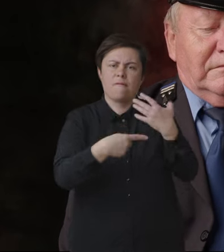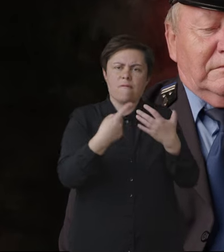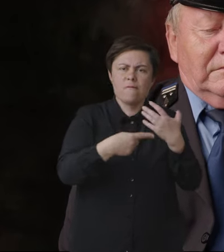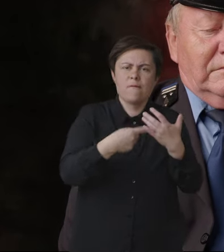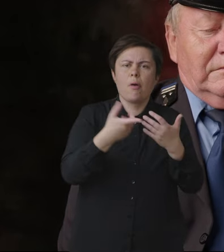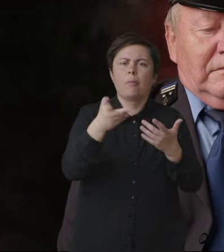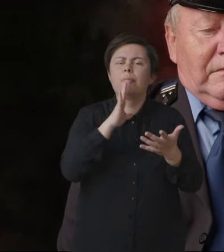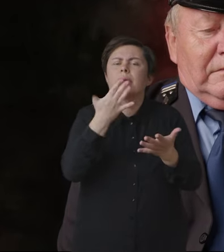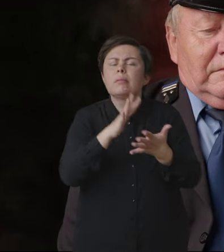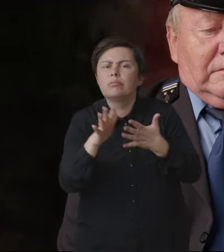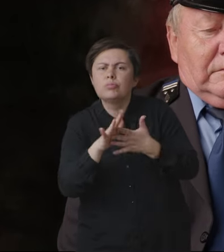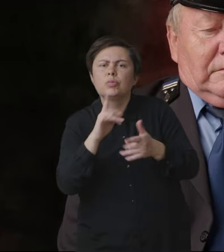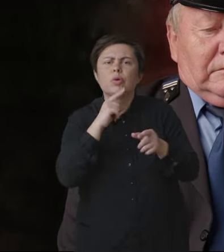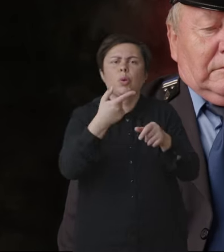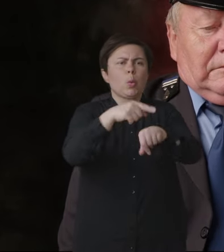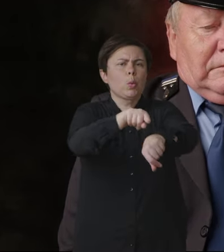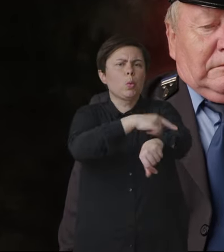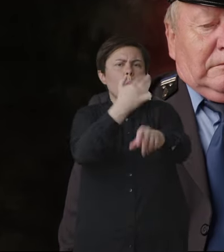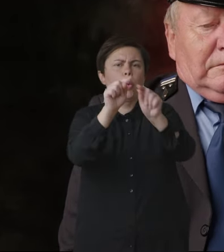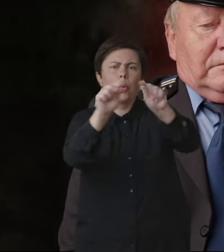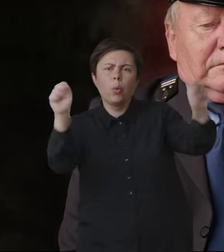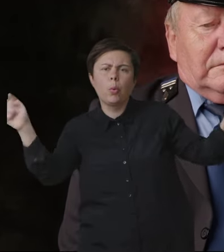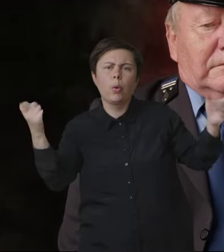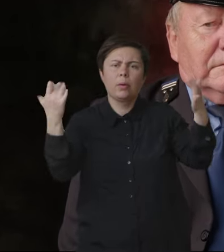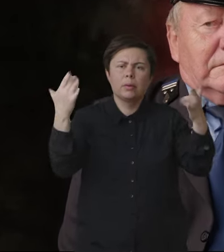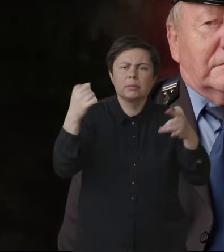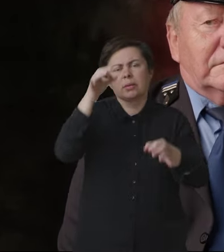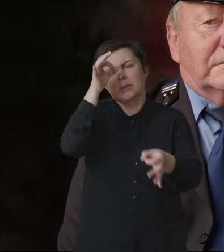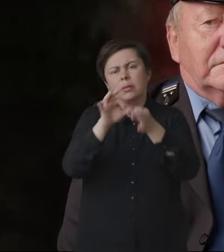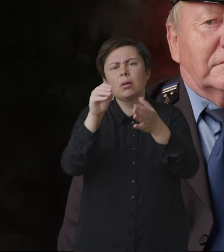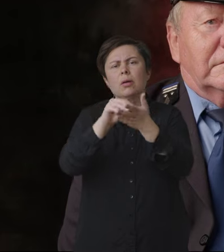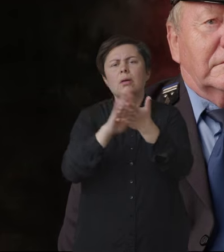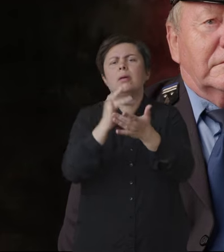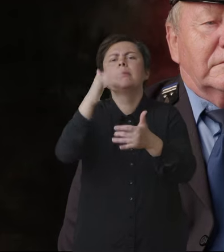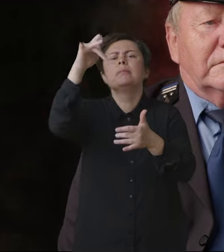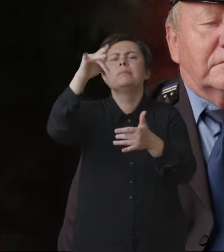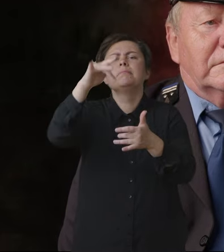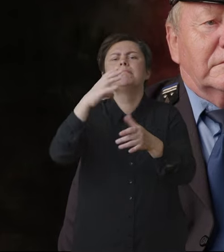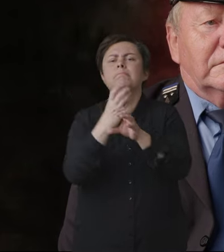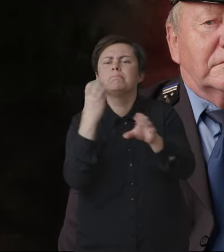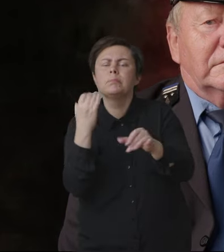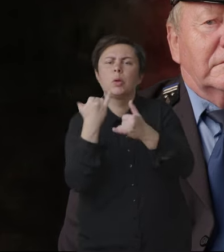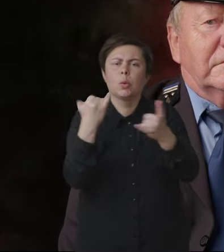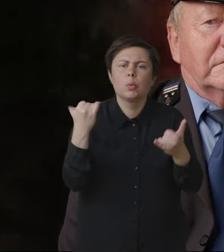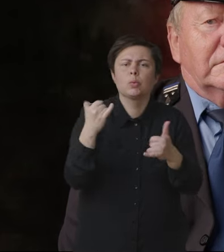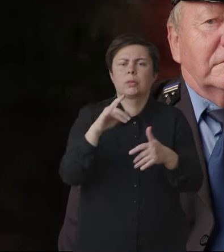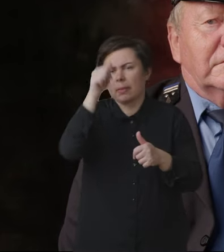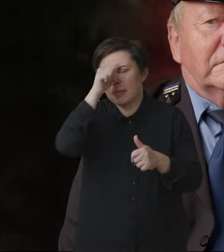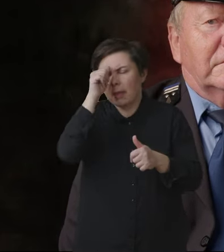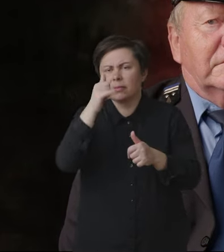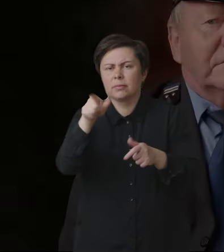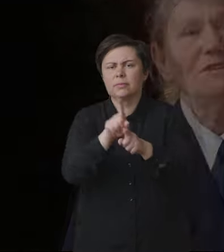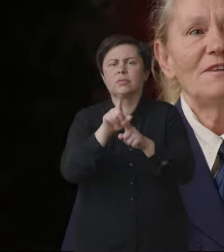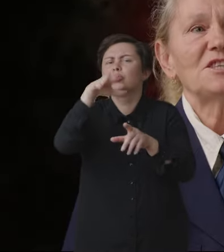wyliczyć jego brutto, długość pociągu, no i wyszczególnić, jakie znajdowały się wagony próżne, ładowne i